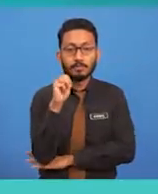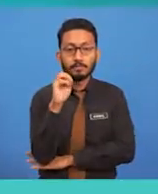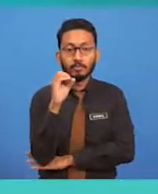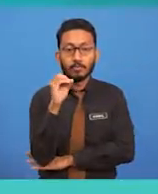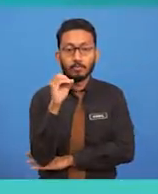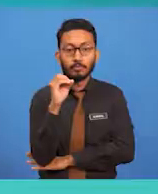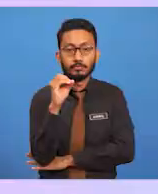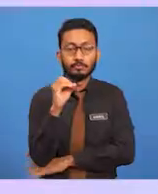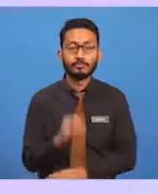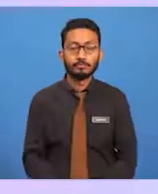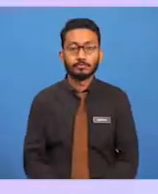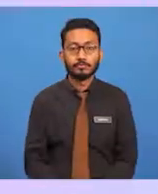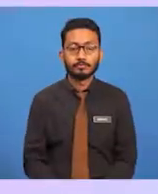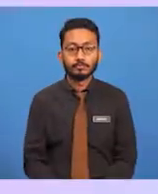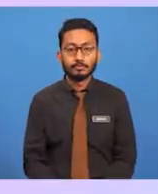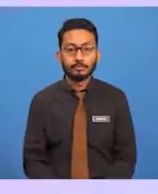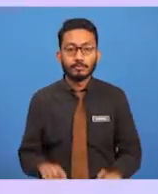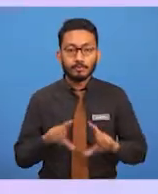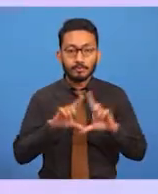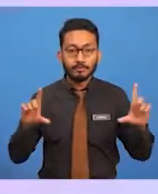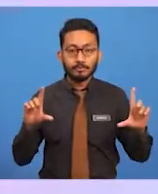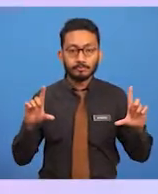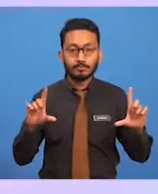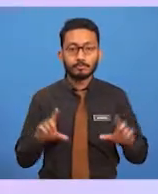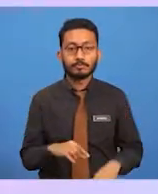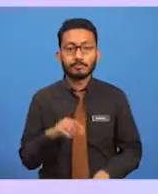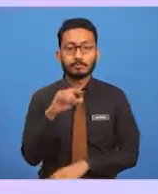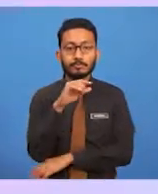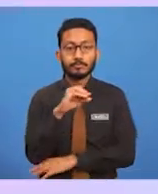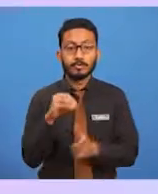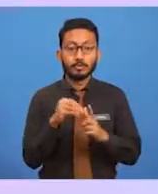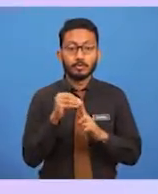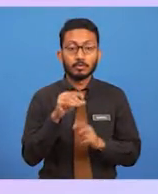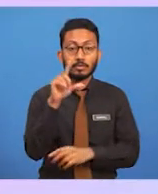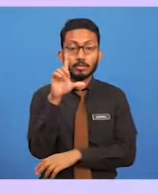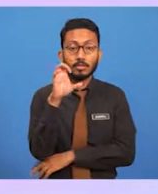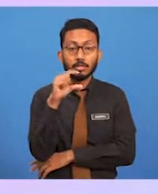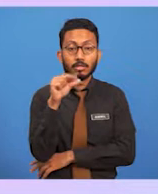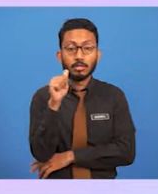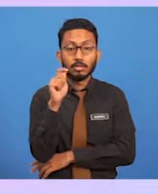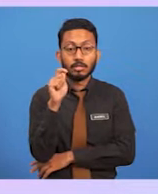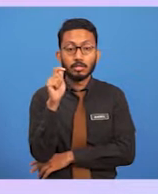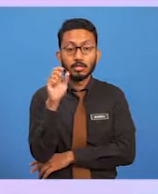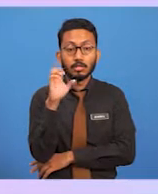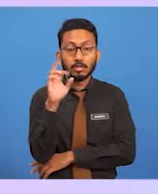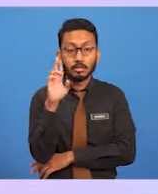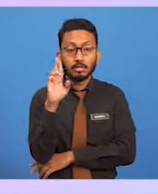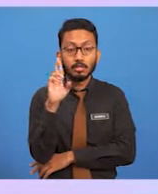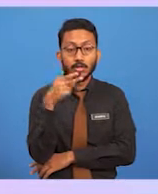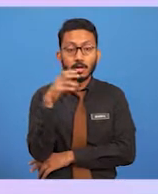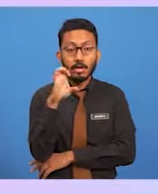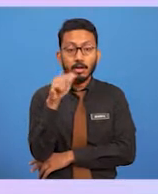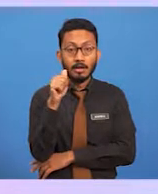jenis-jenis rekaan ini. Kepala surat atau dikenali juga sebagai letterhead berfungsi